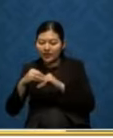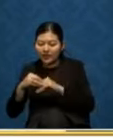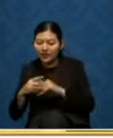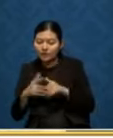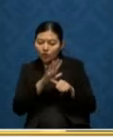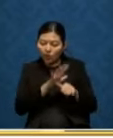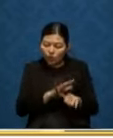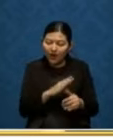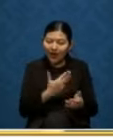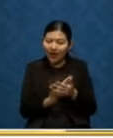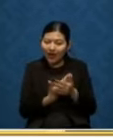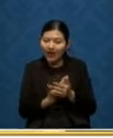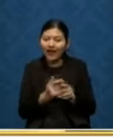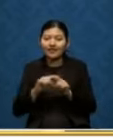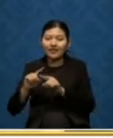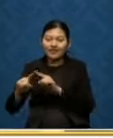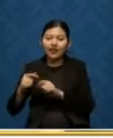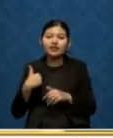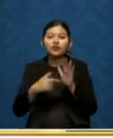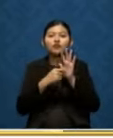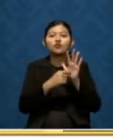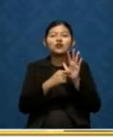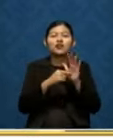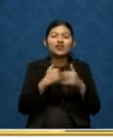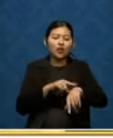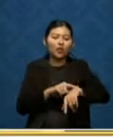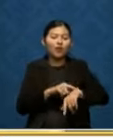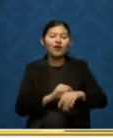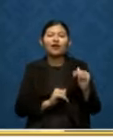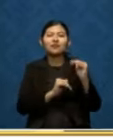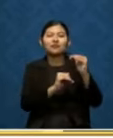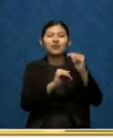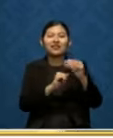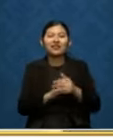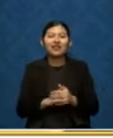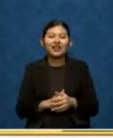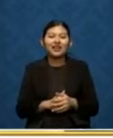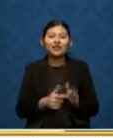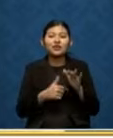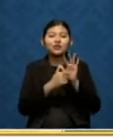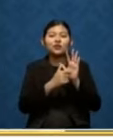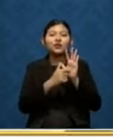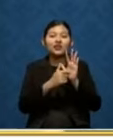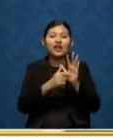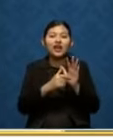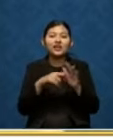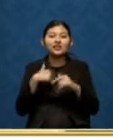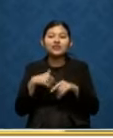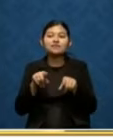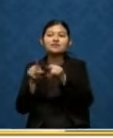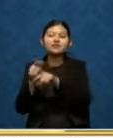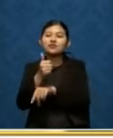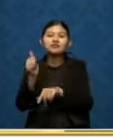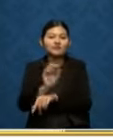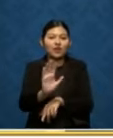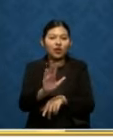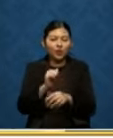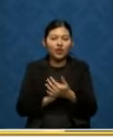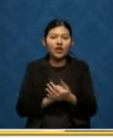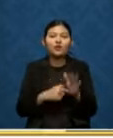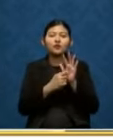ผมอยากจะยกตัวอย่างนะครับเนื่องจากเวลามันจำกัดนะครับผมยกซดนึงที่ไม่ได้ซ้ำกับใครในกรณี